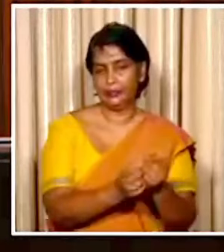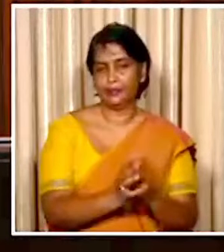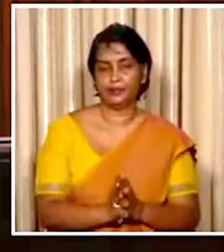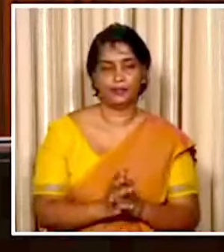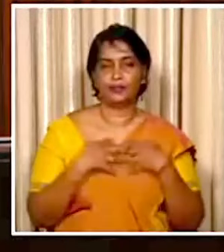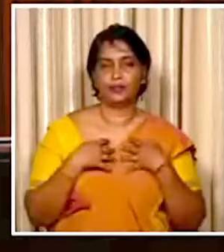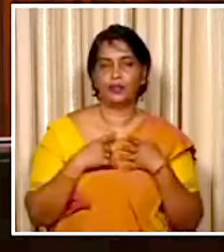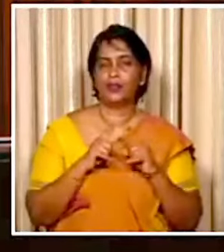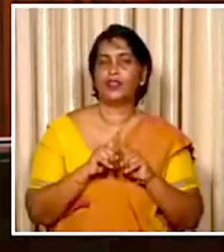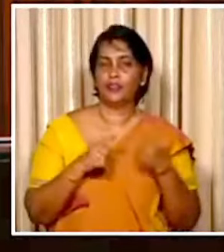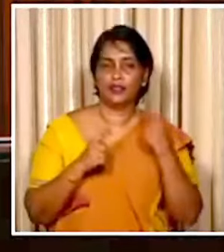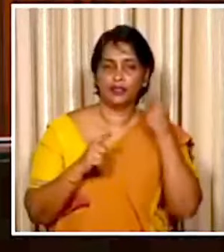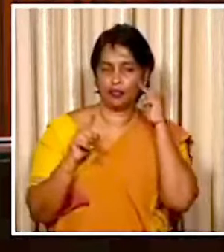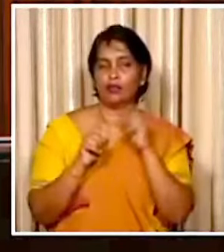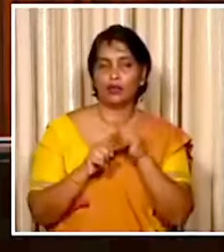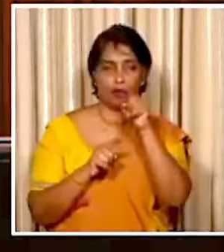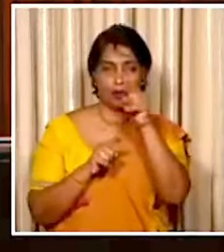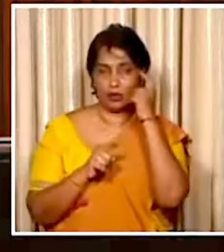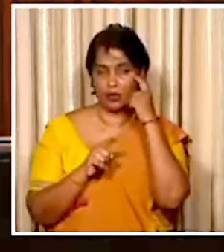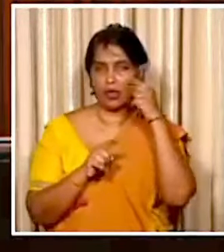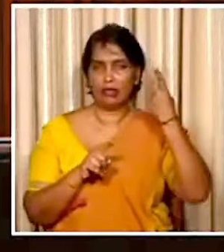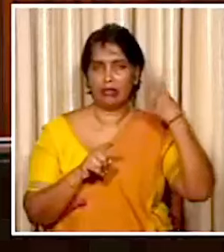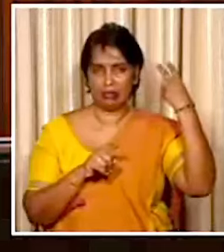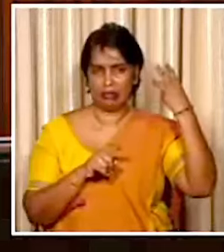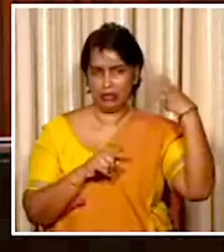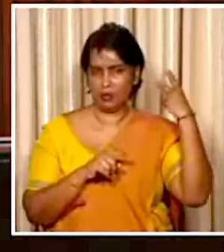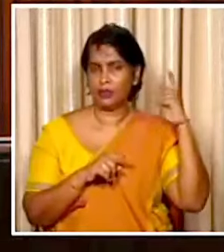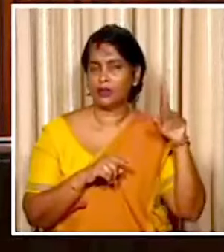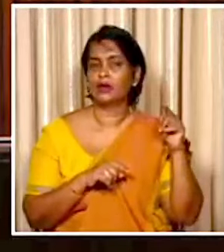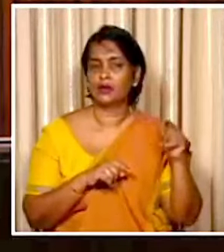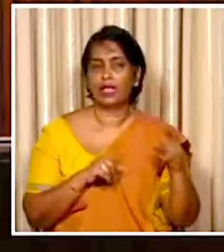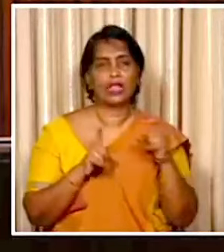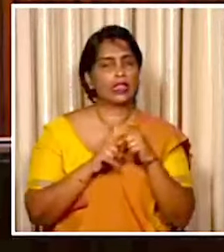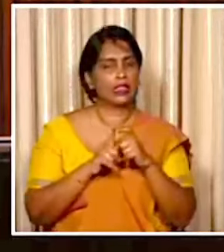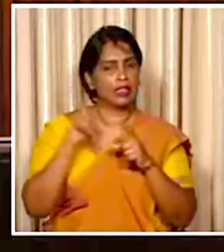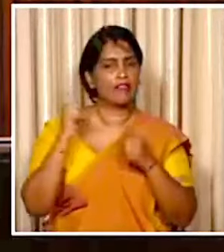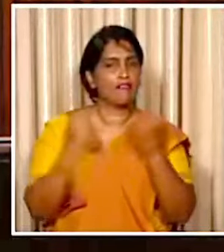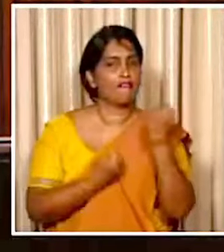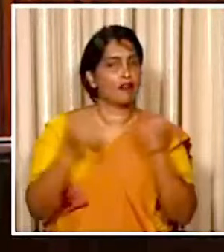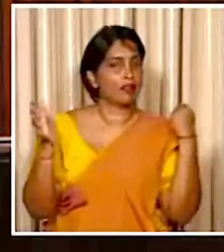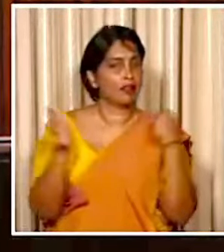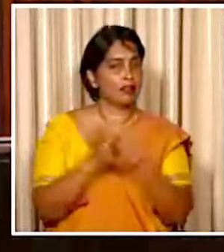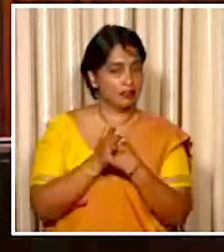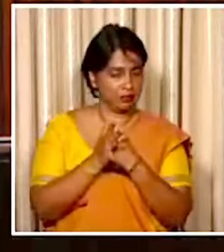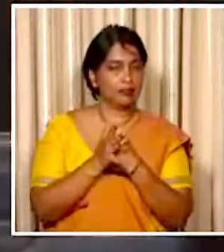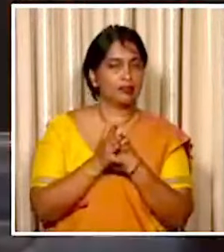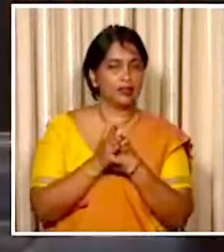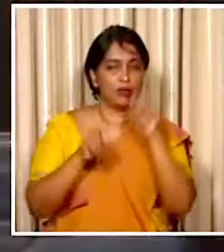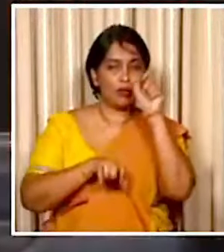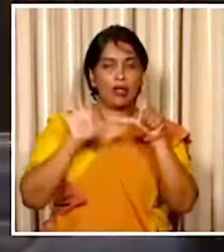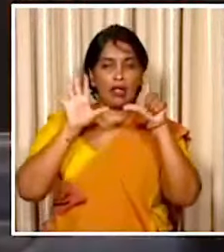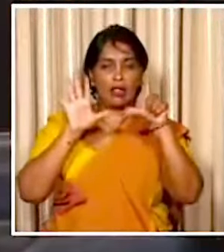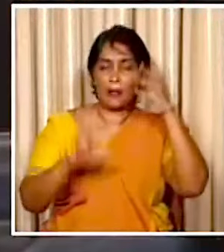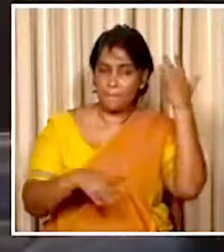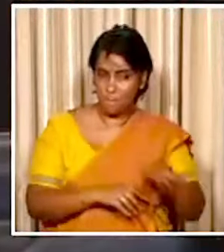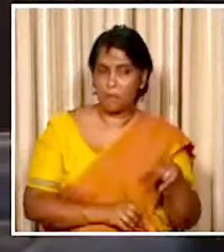වෙනත් කාරණයක් කොමු කරන්නේ විශේෂයෙන් ඔබතුමා දන්නවා මීට දින දෙක තුනකට කලින් දියතලාව ෆොක්සිල් තරගාවලියේදී 7 දෙනෙක් මරණයට පත්